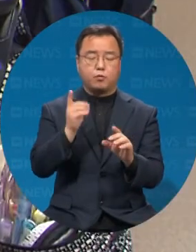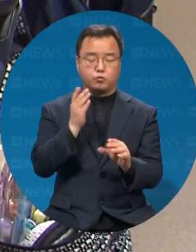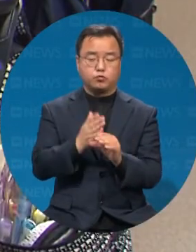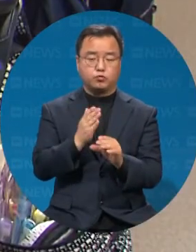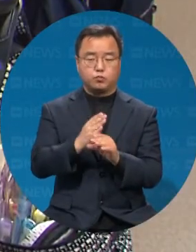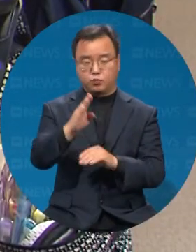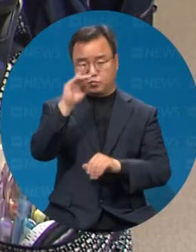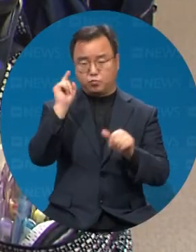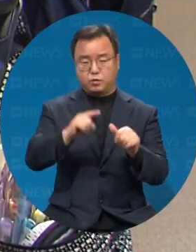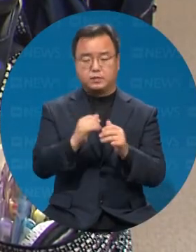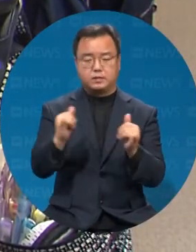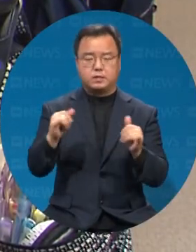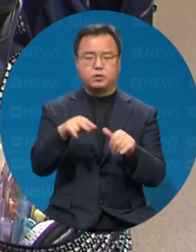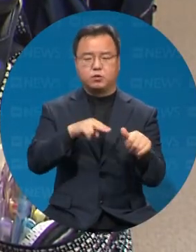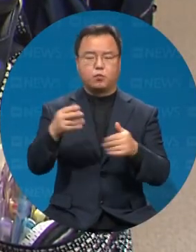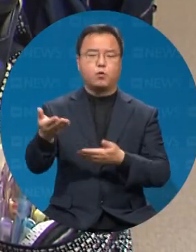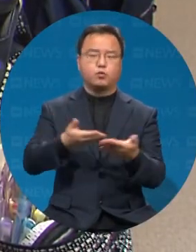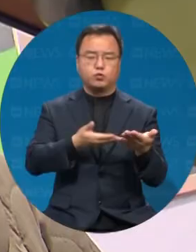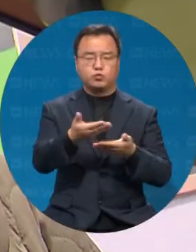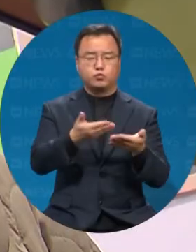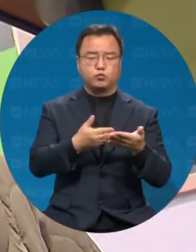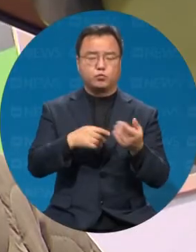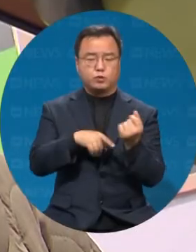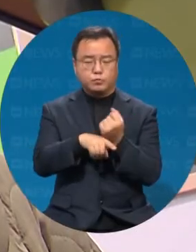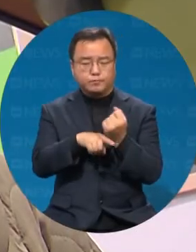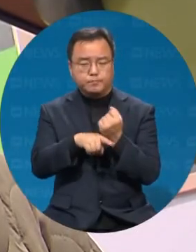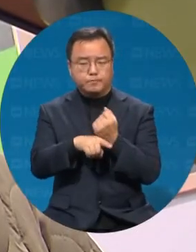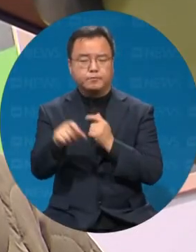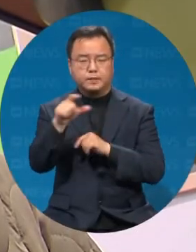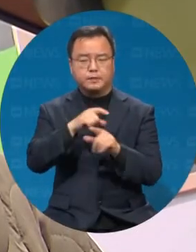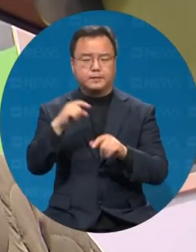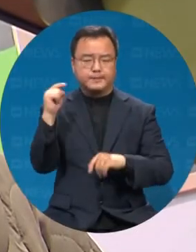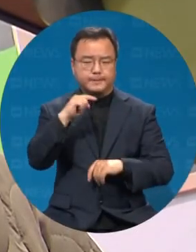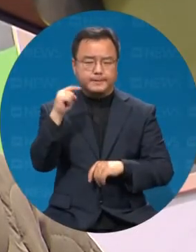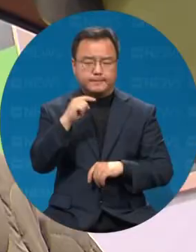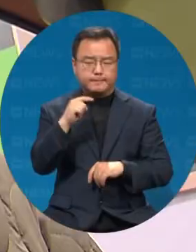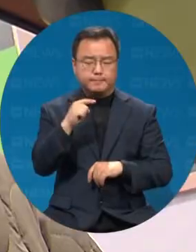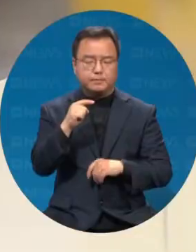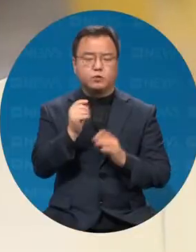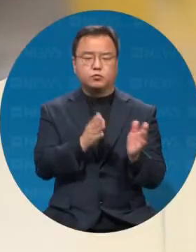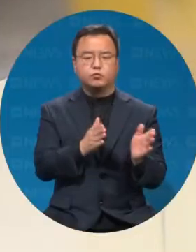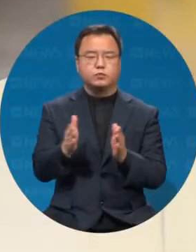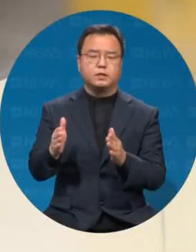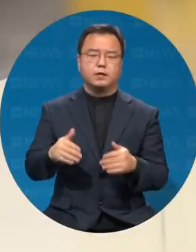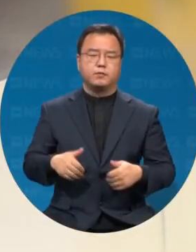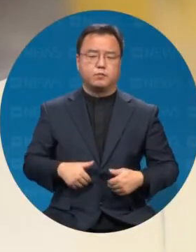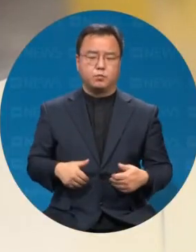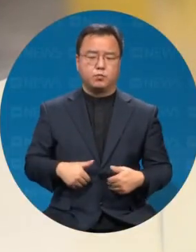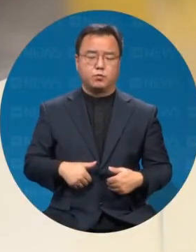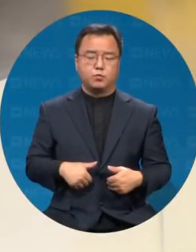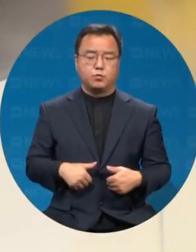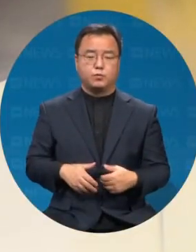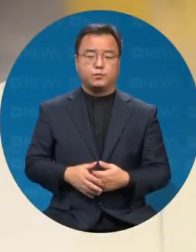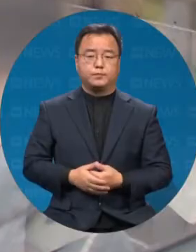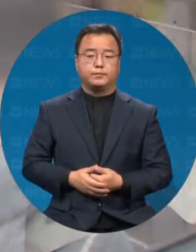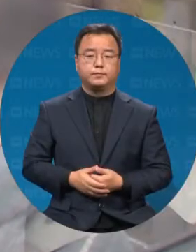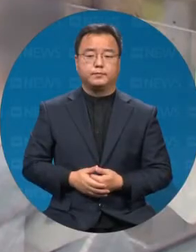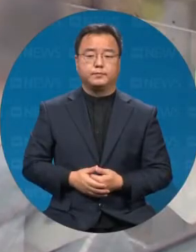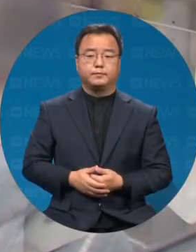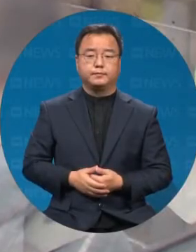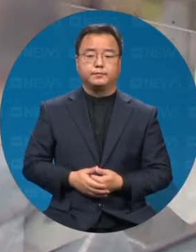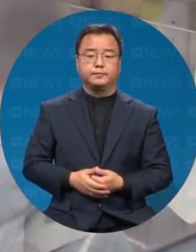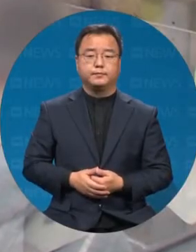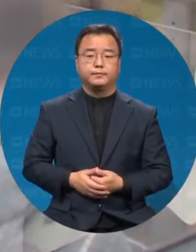대한 정보 국민 아 역학조사 강화 등 보다 정교한 당 역 시스템을 갖출 필요가 있다는 목소리가 높아지고 있습니다